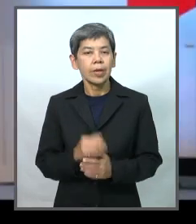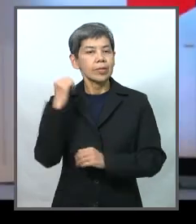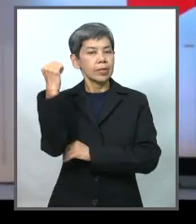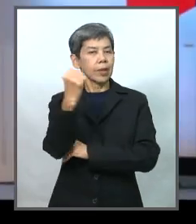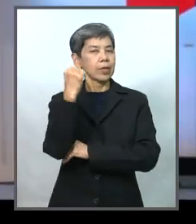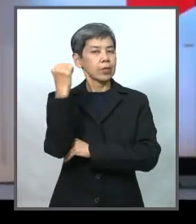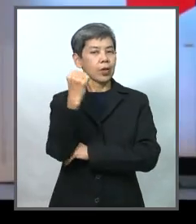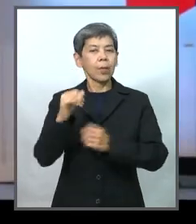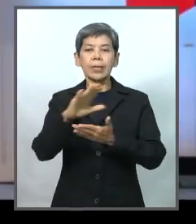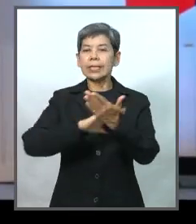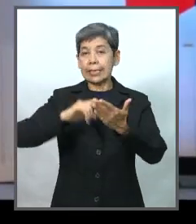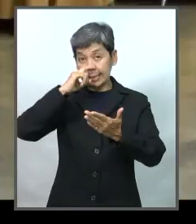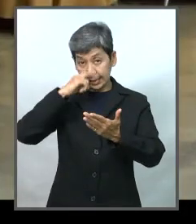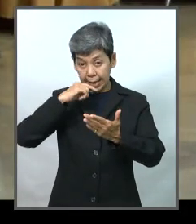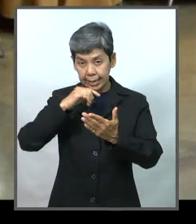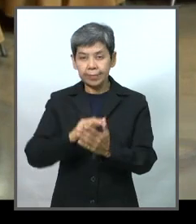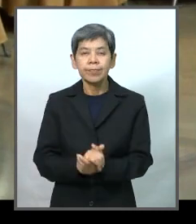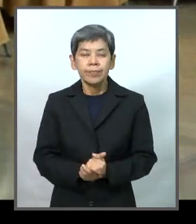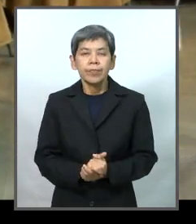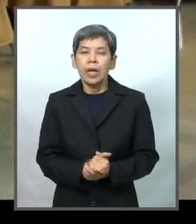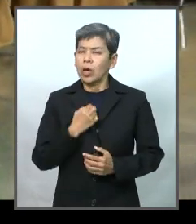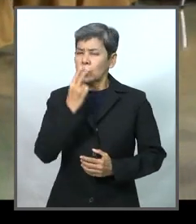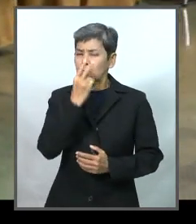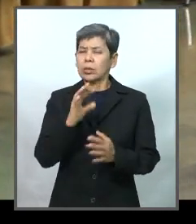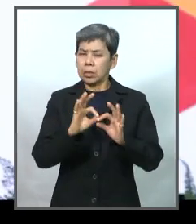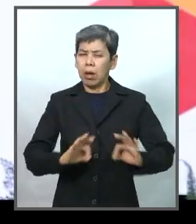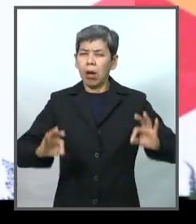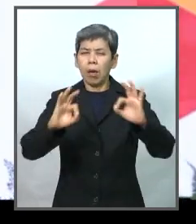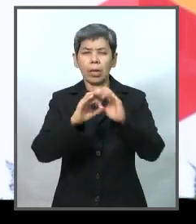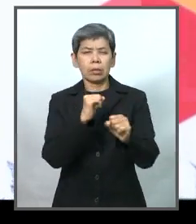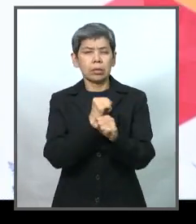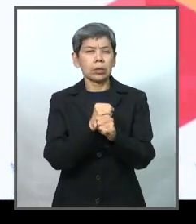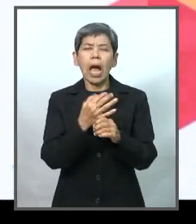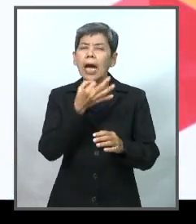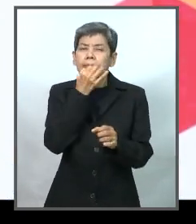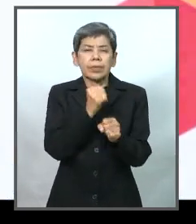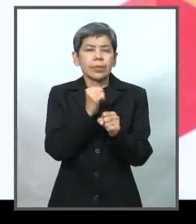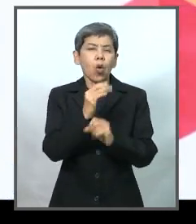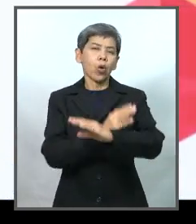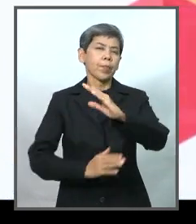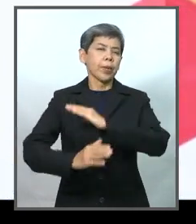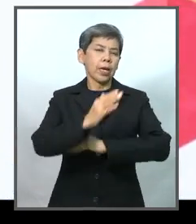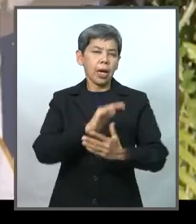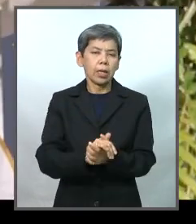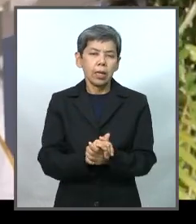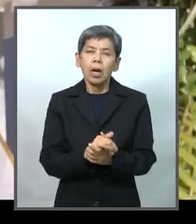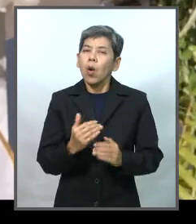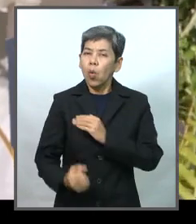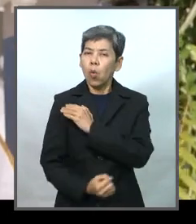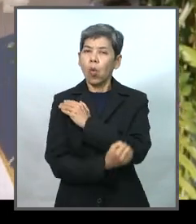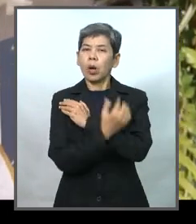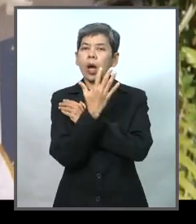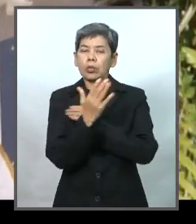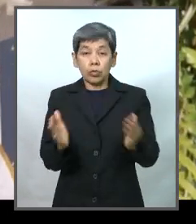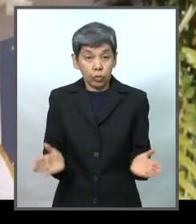สภาสังคมสงเคราะห์แห่งประเทศไทยในพระบรมราชอวยถัมภ์เล็งเห็นถึงศักยภาพในการประกอบอาชีพของคนพิการและเป็นการสร้าง